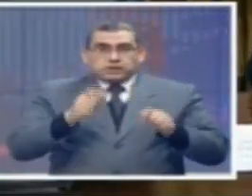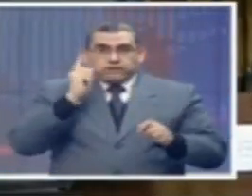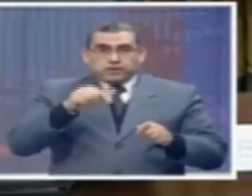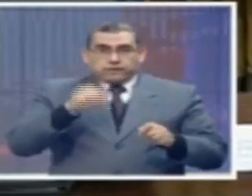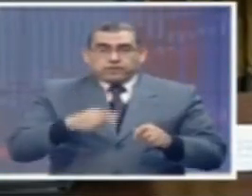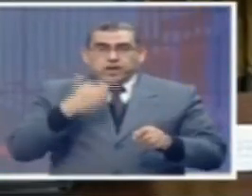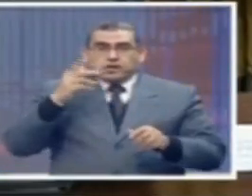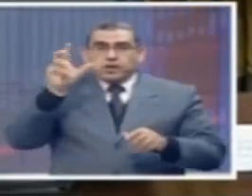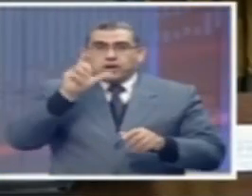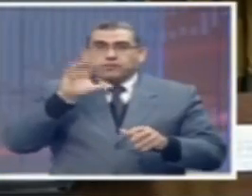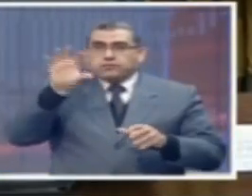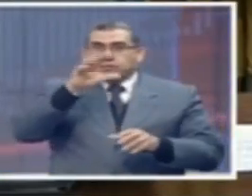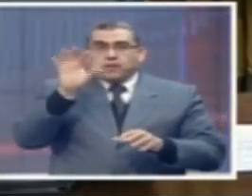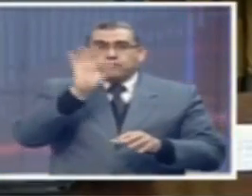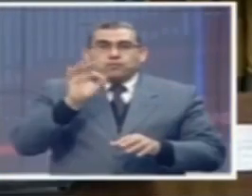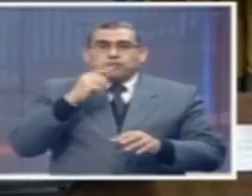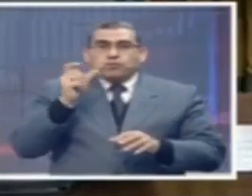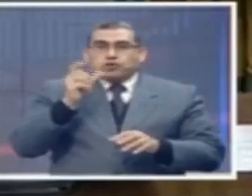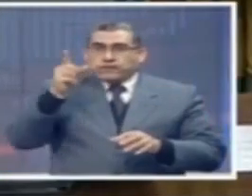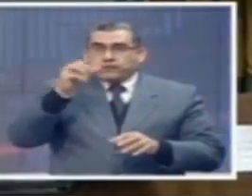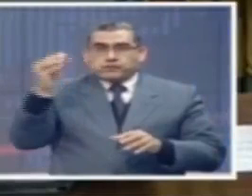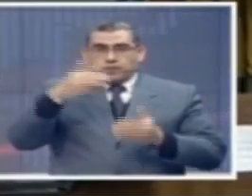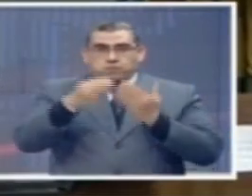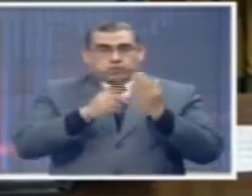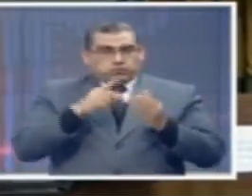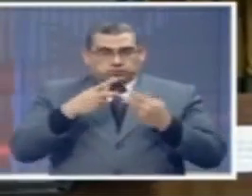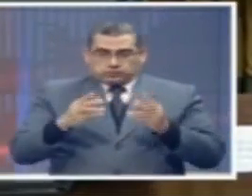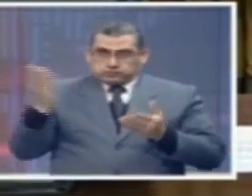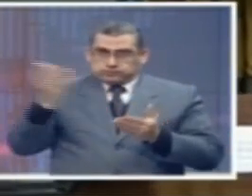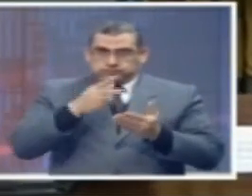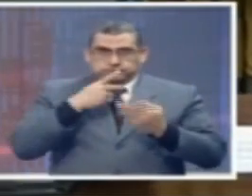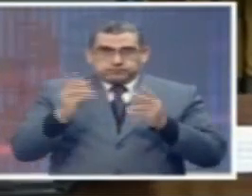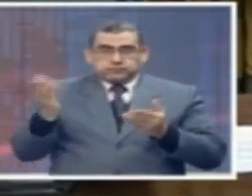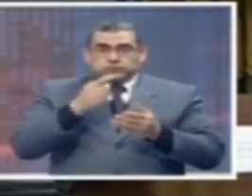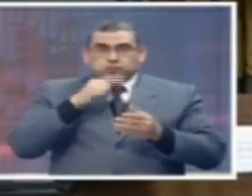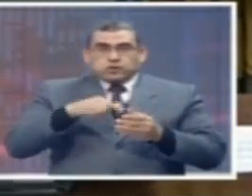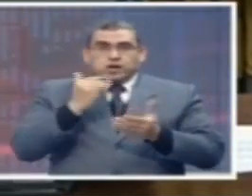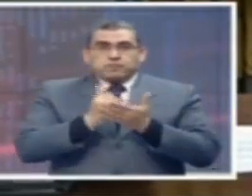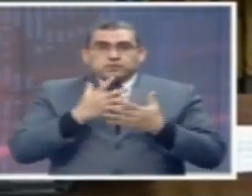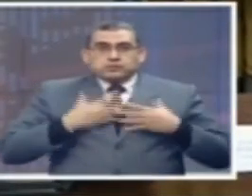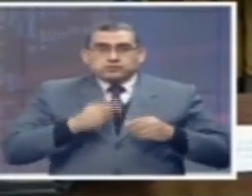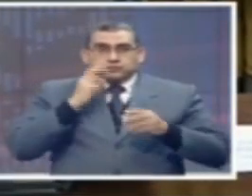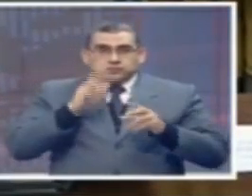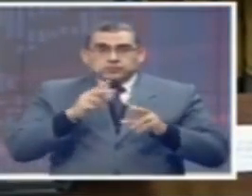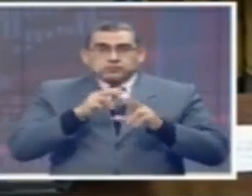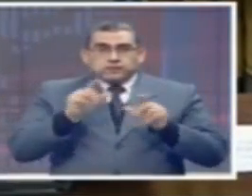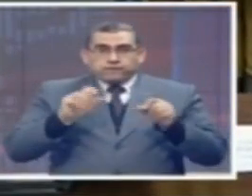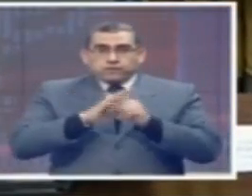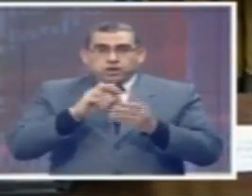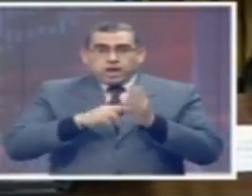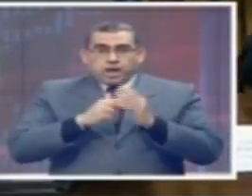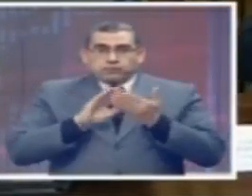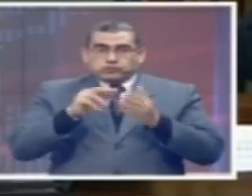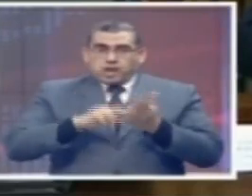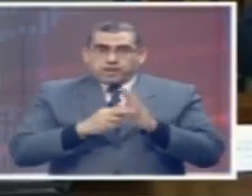على دخول رعايا دول ذات أغلبية مسلمة إلى الولايات المتحدة، وتعزيز حماية البيئة وتشديد إجراءات مكافحة